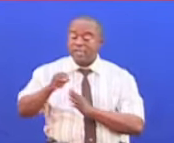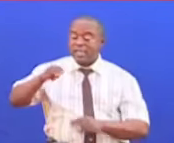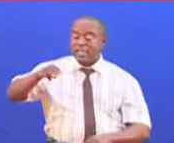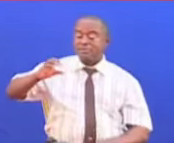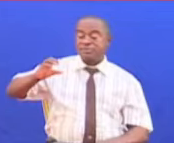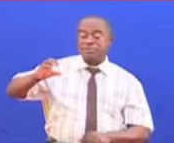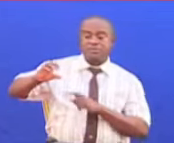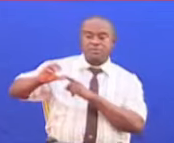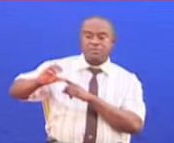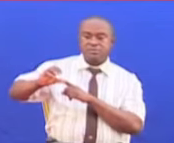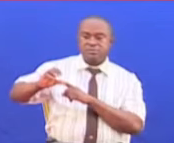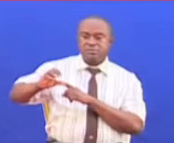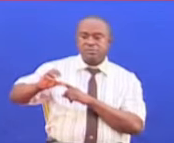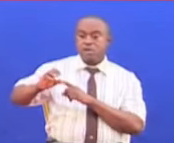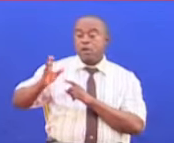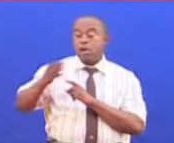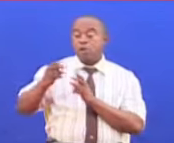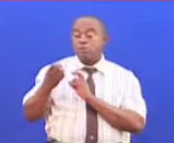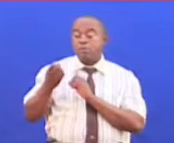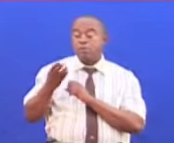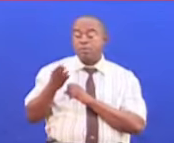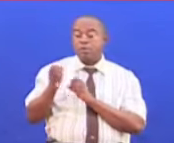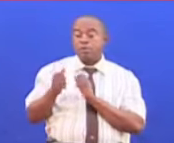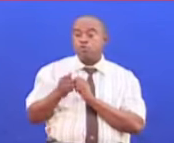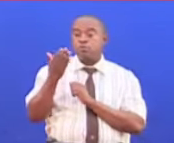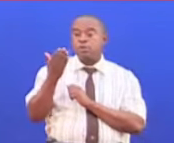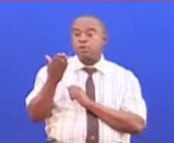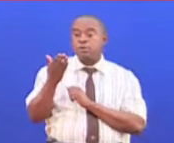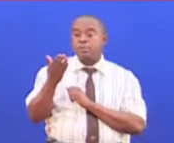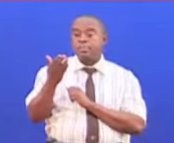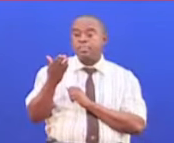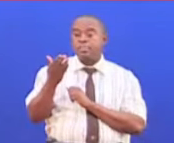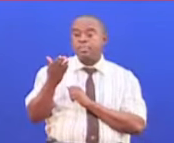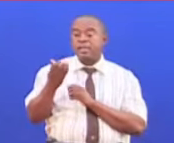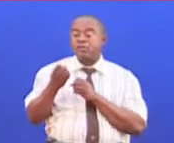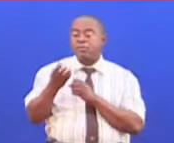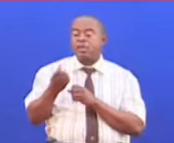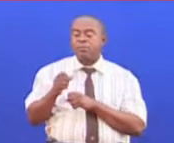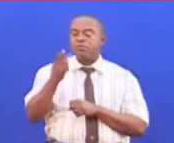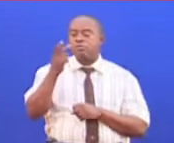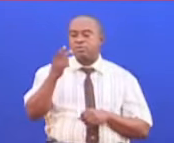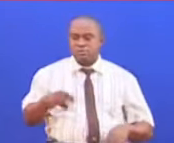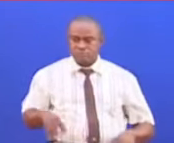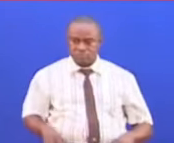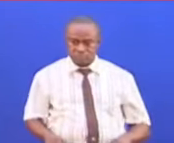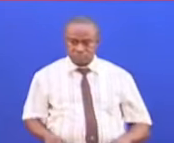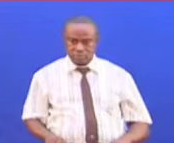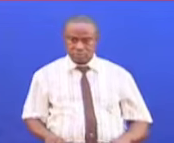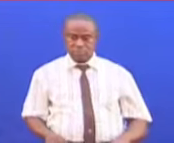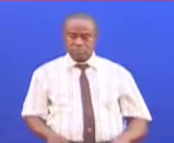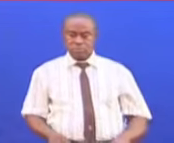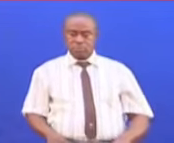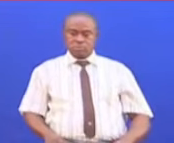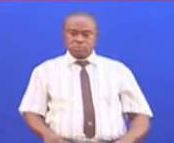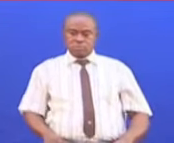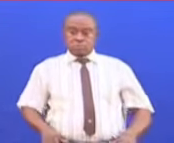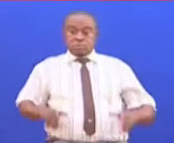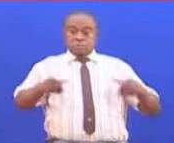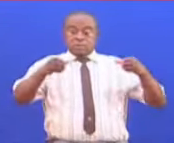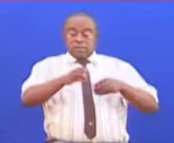waki kupel bilion 15 lak hawak upa bilion MB mhh Spa